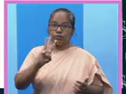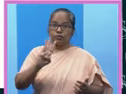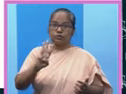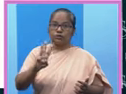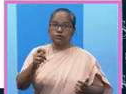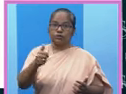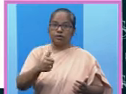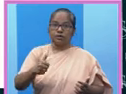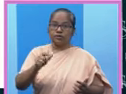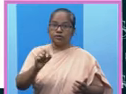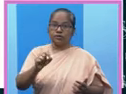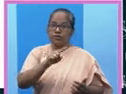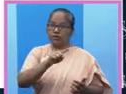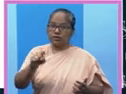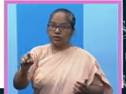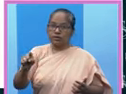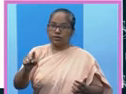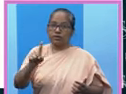360°ல்